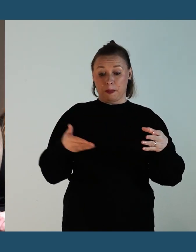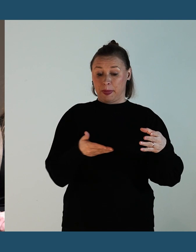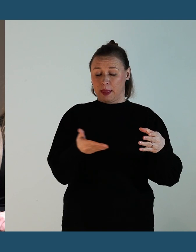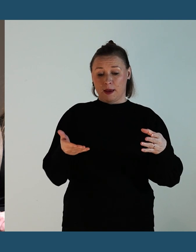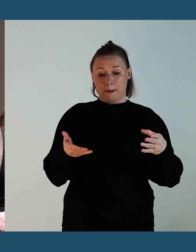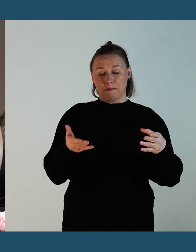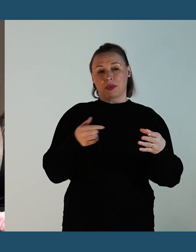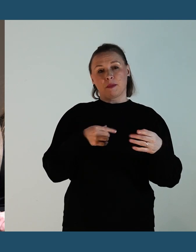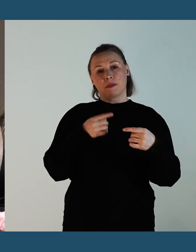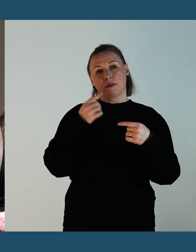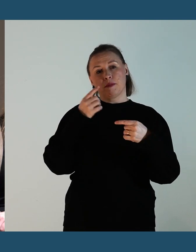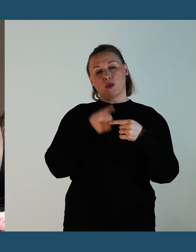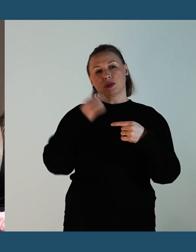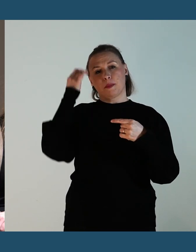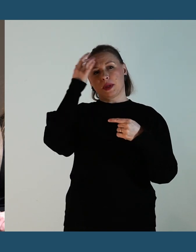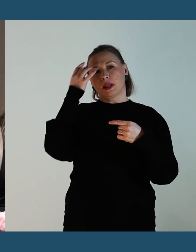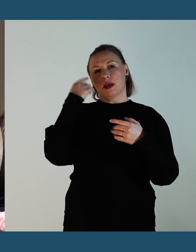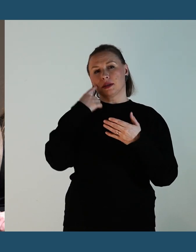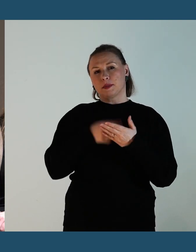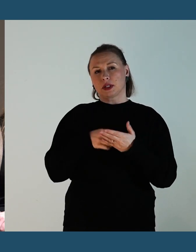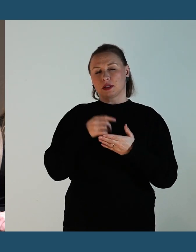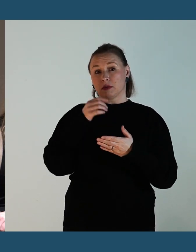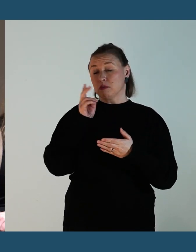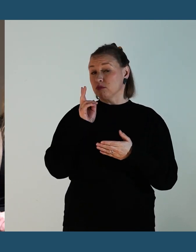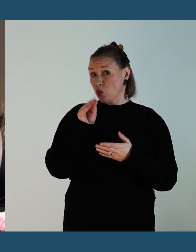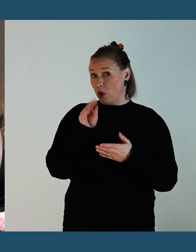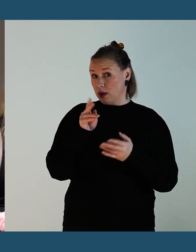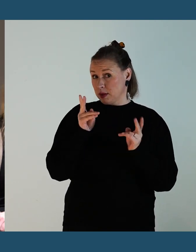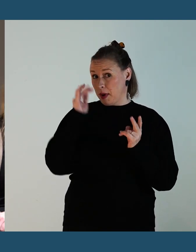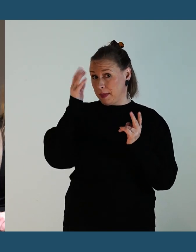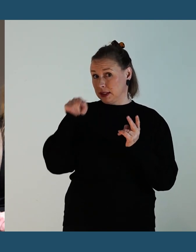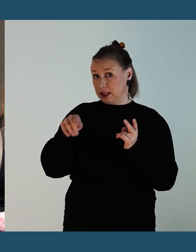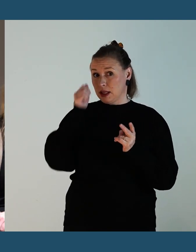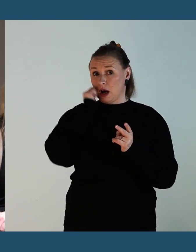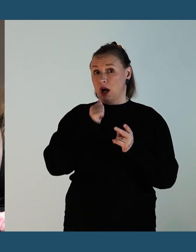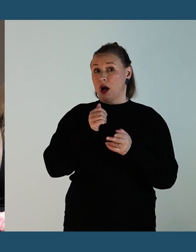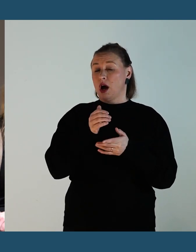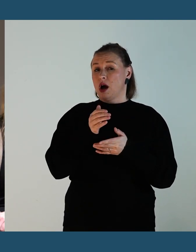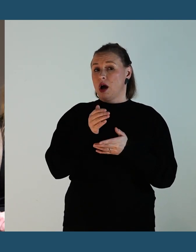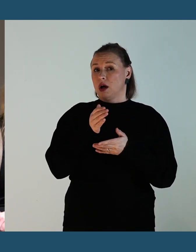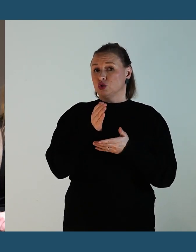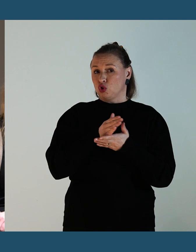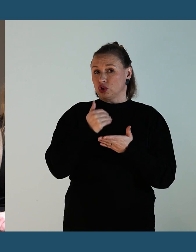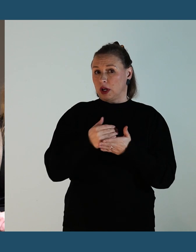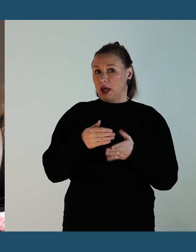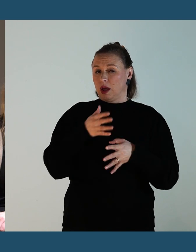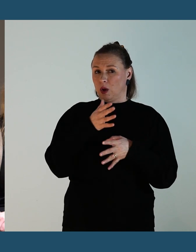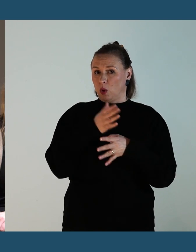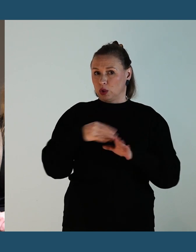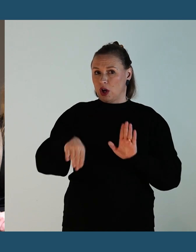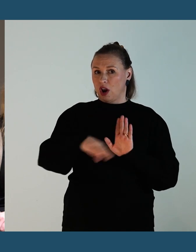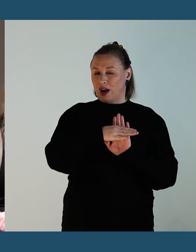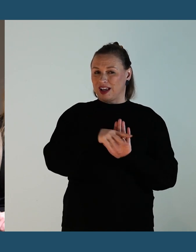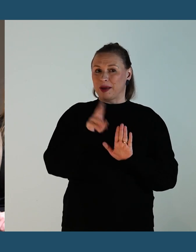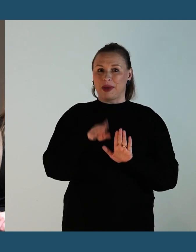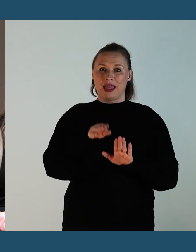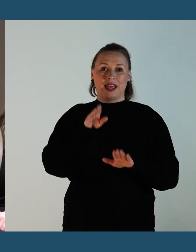Lähtisin ihan miettimään tätä esimerkiksi tätä asunto-osakeyhtiölakia. Ja ne on ikääntyneet, siis sellaiset, jotka